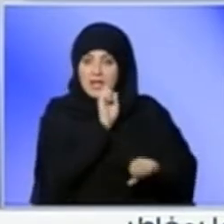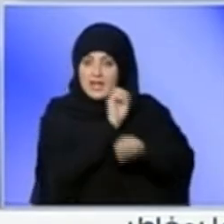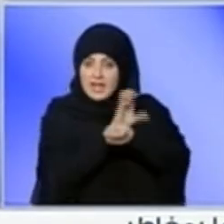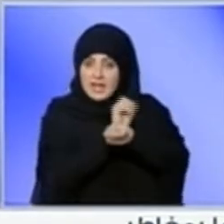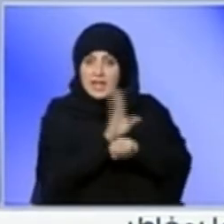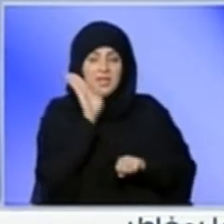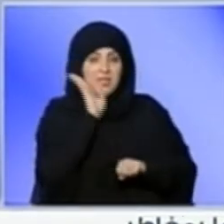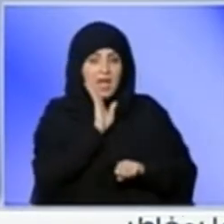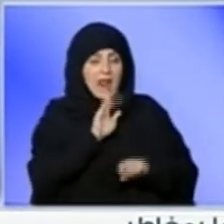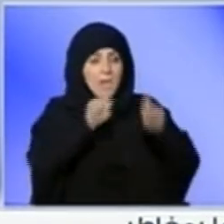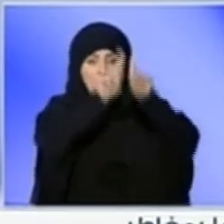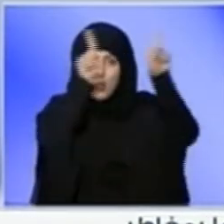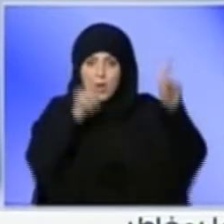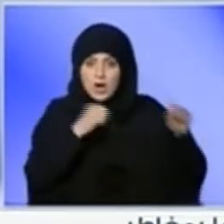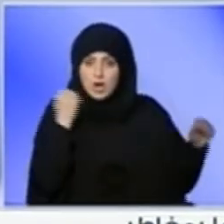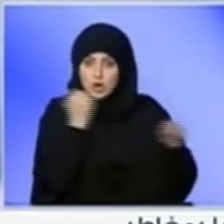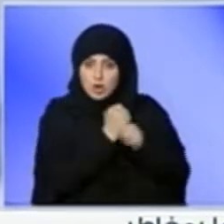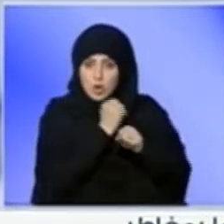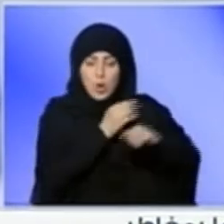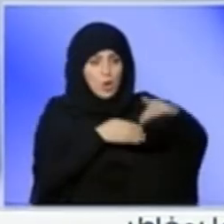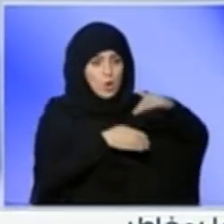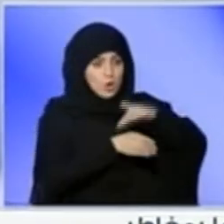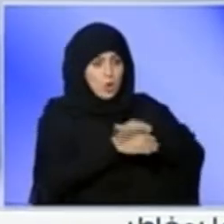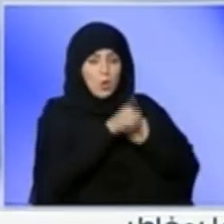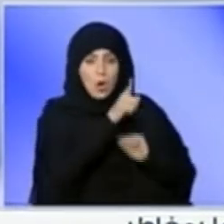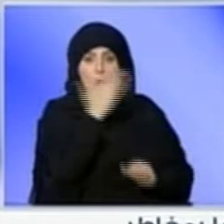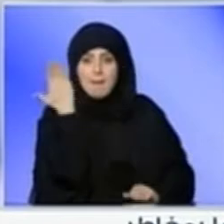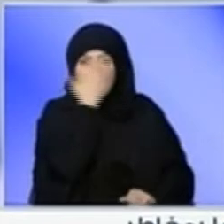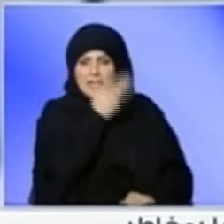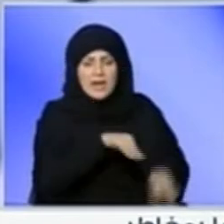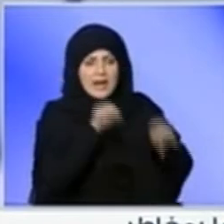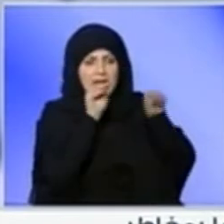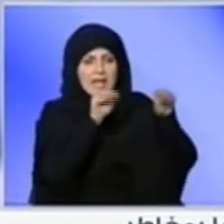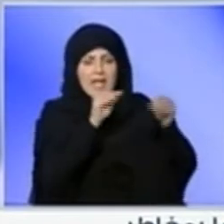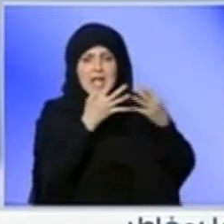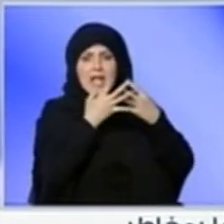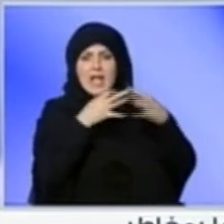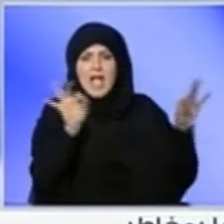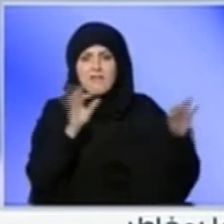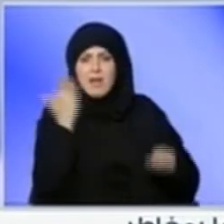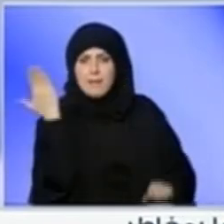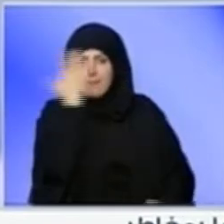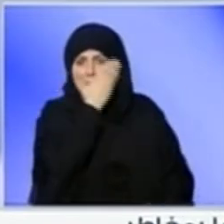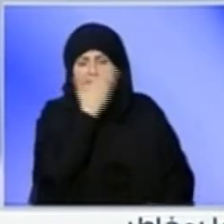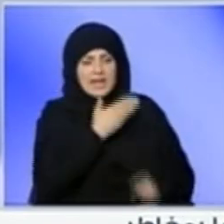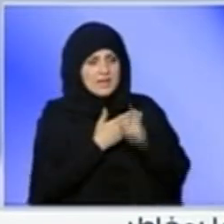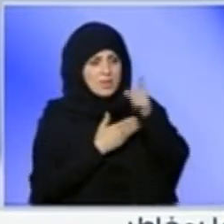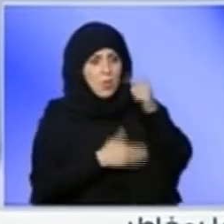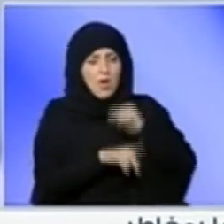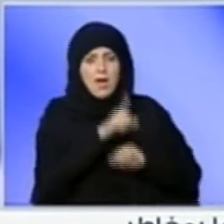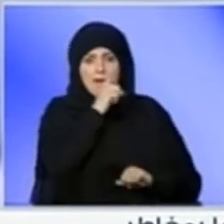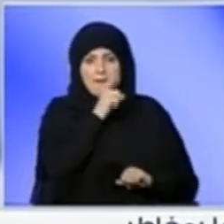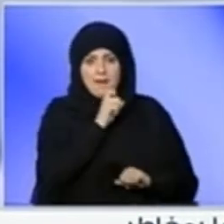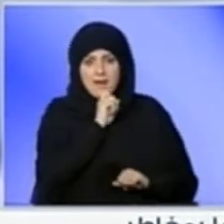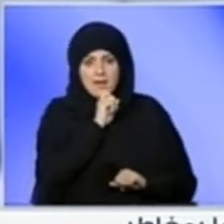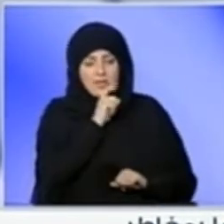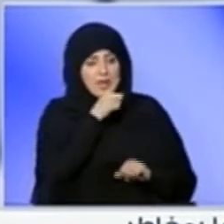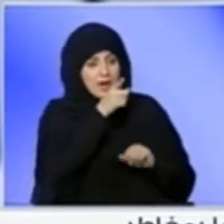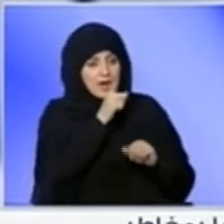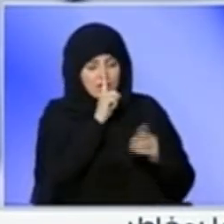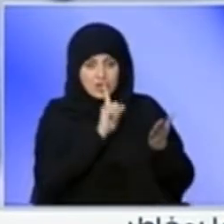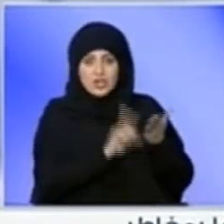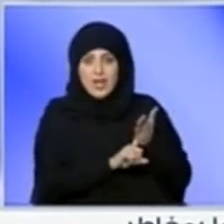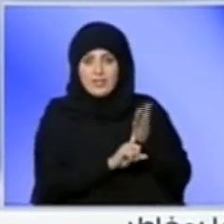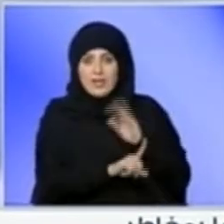محاضرات وورش عمل سنقوم بها في المدارس، في كافة مدارس الدولة، وهذا طبعا بيكون